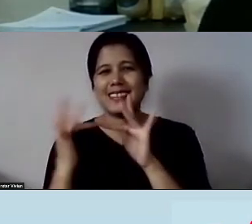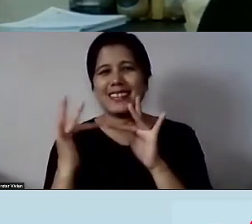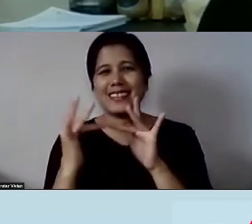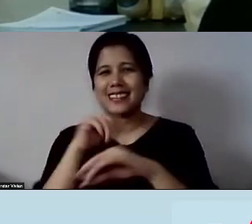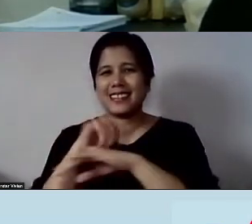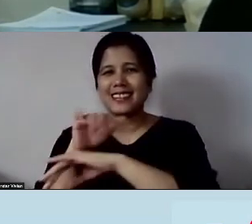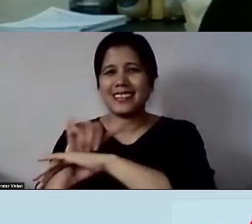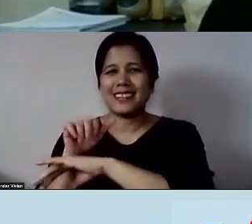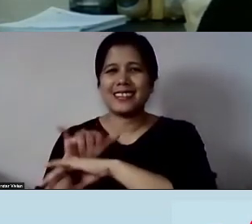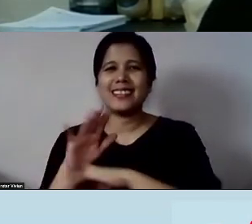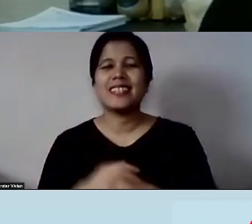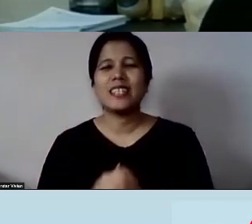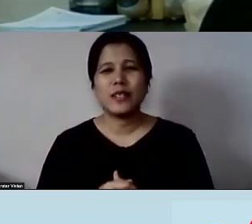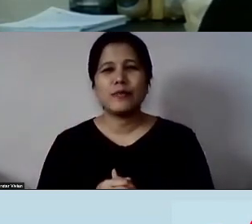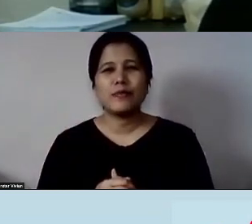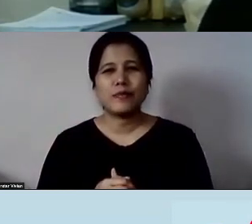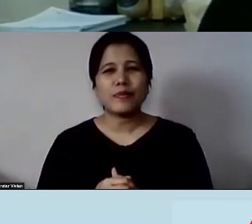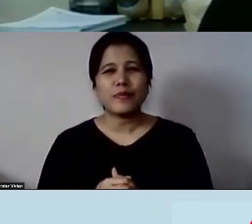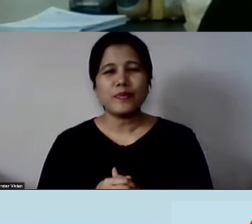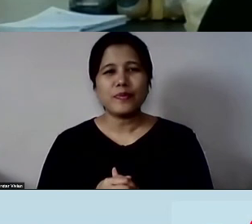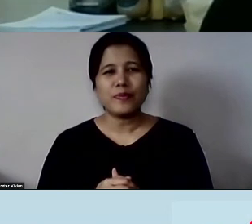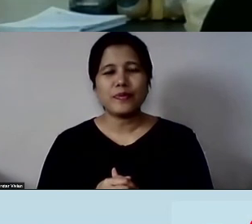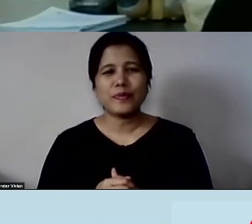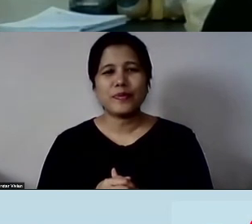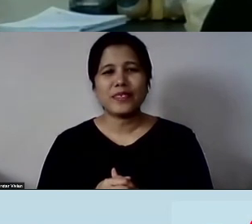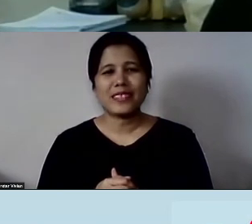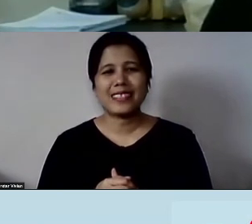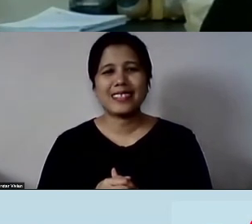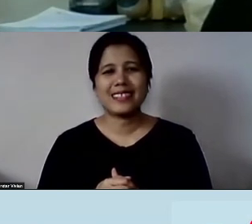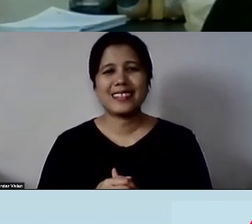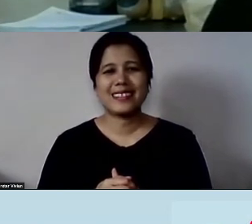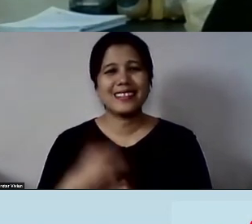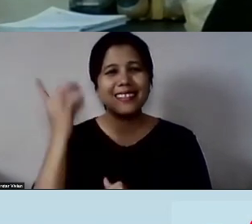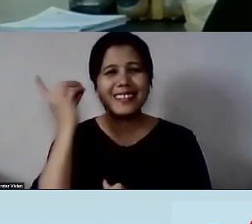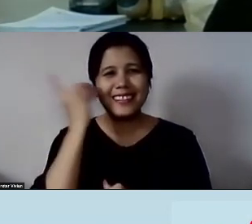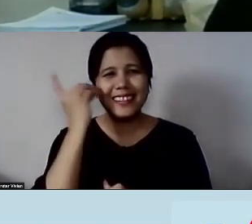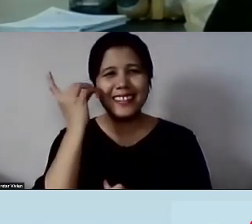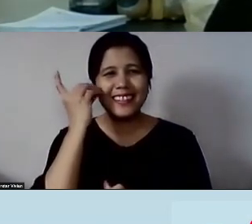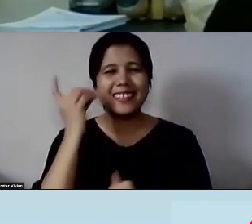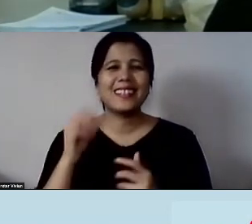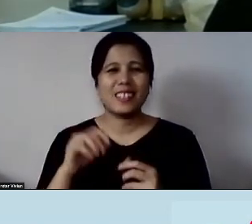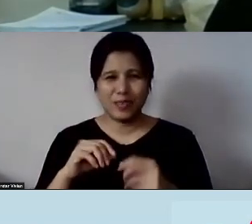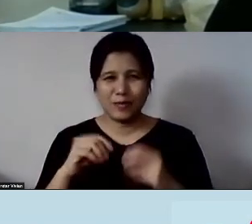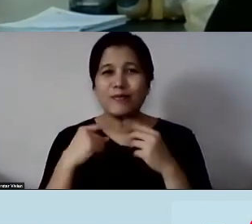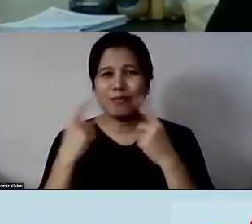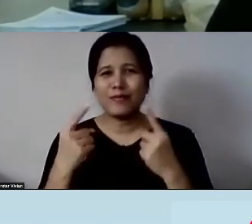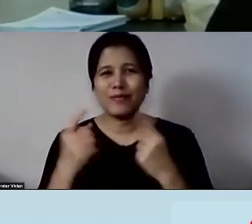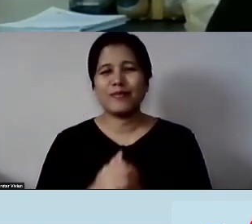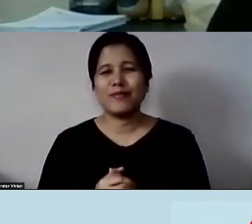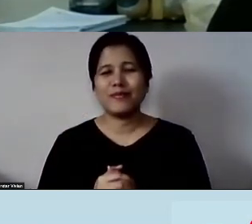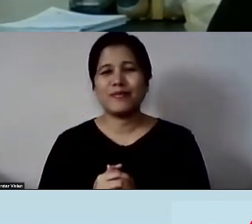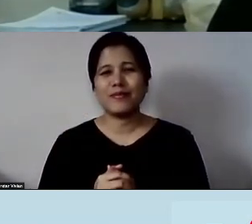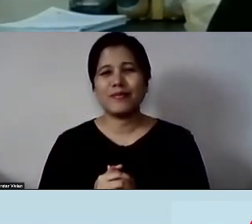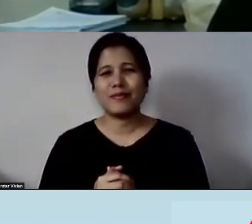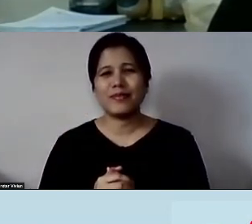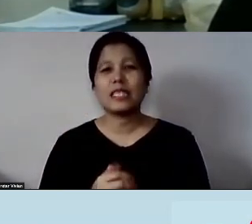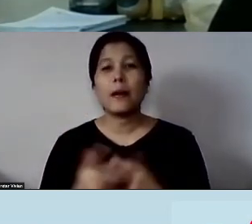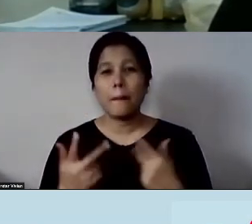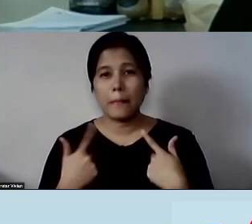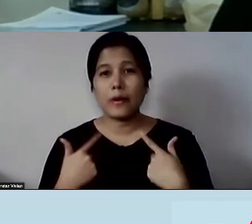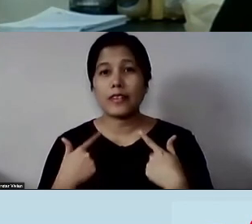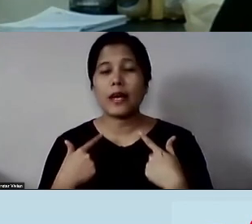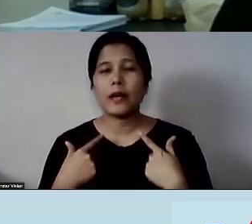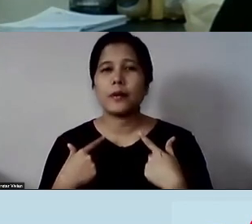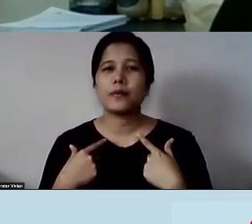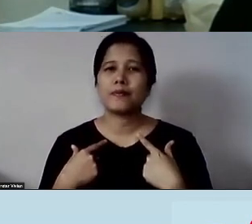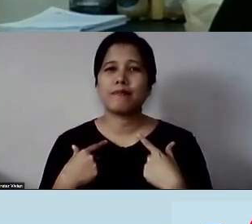ba? Eh, paano naman si Danny bago mag-exit yan sa ADHD yan eh. Kasi, para mayroon tayong malaking